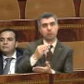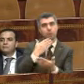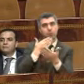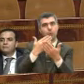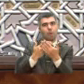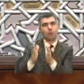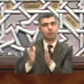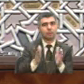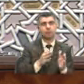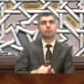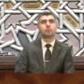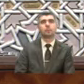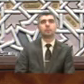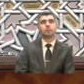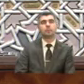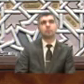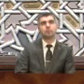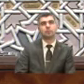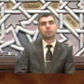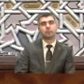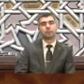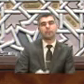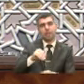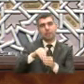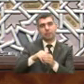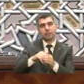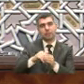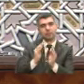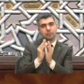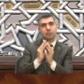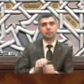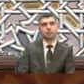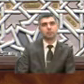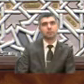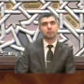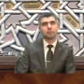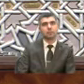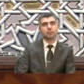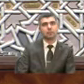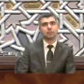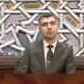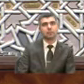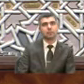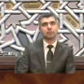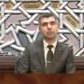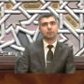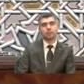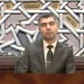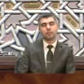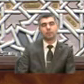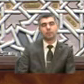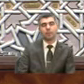انتهى الوقت. كلمه لفريق العداله والتنميه تفضل السيد النائب. الوزير